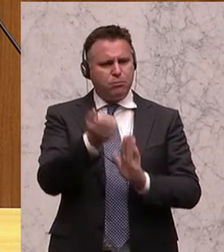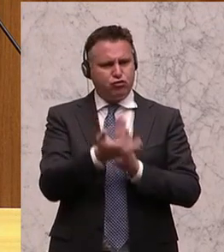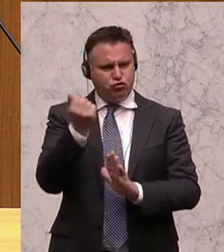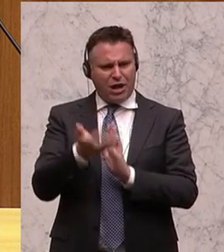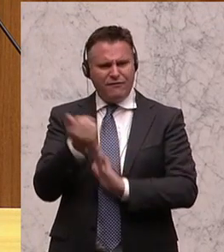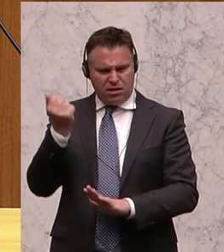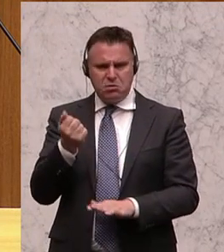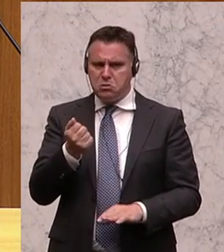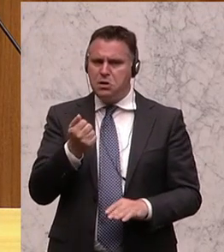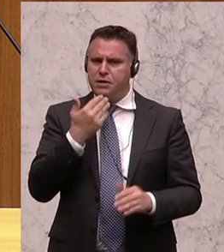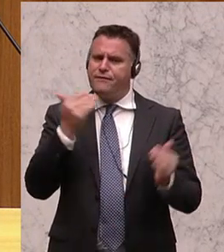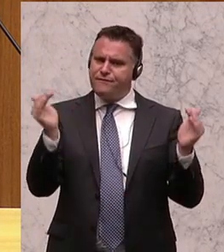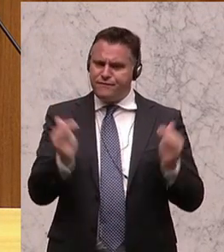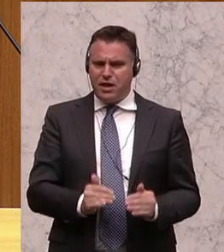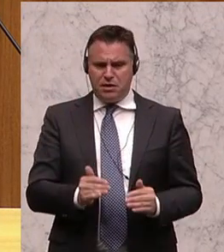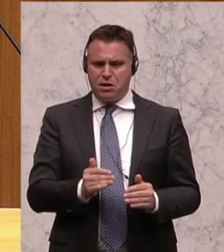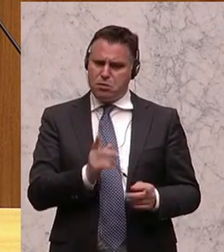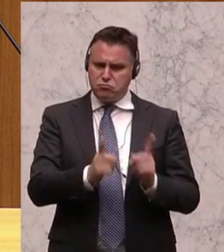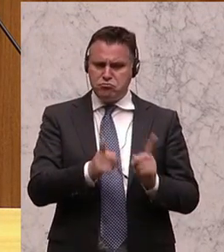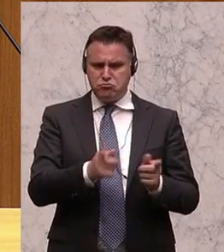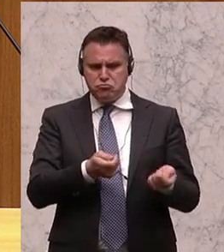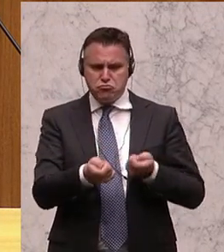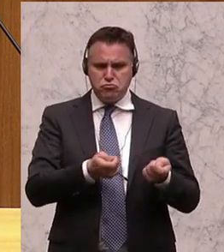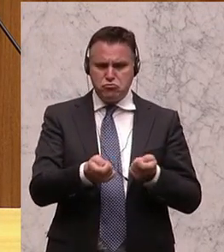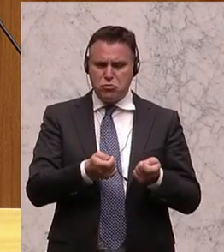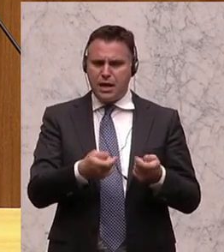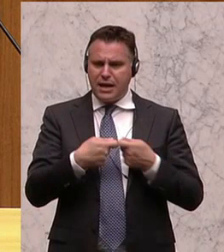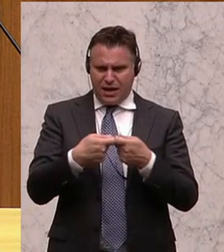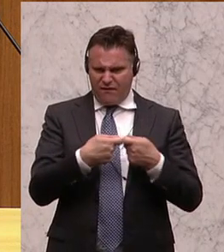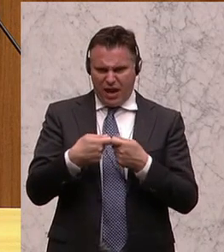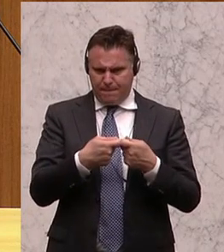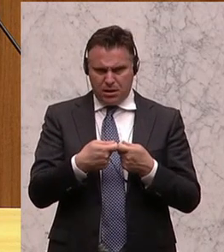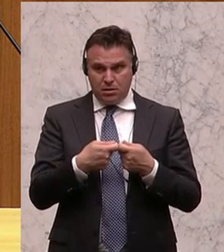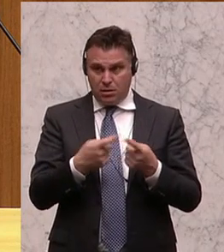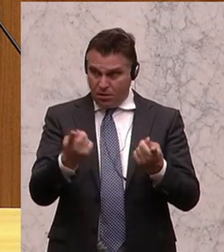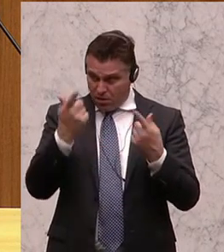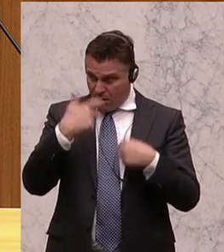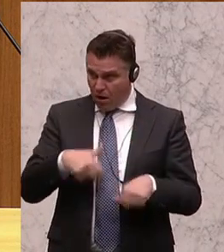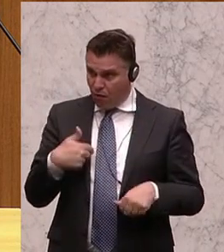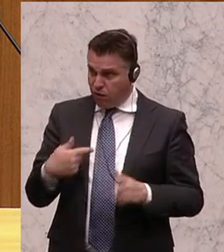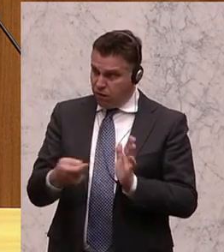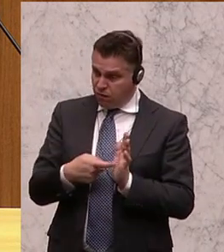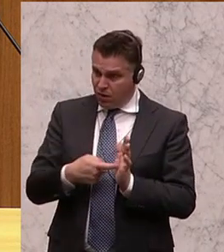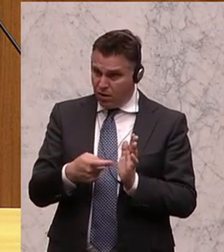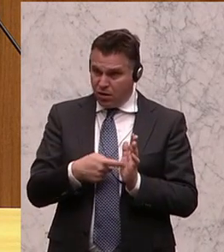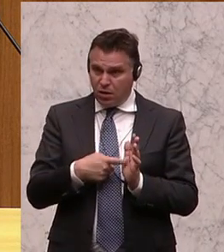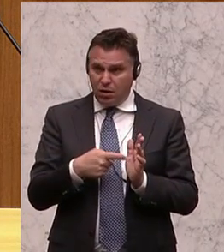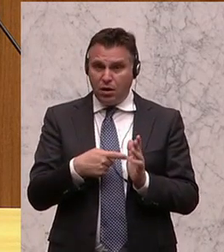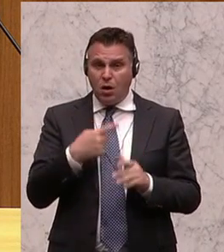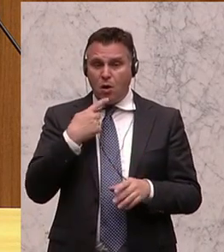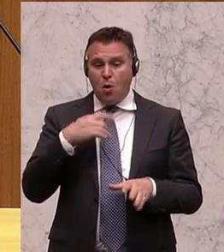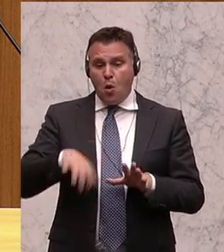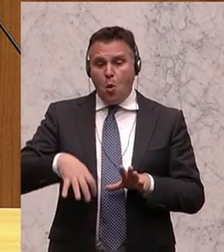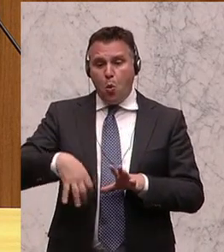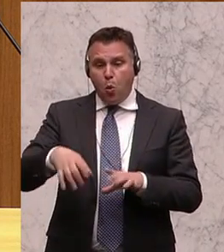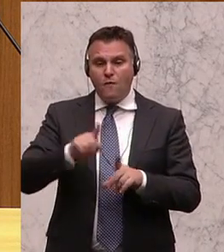in Wahrheit weniger reglementierte Gewerbe. Sie werden hoffentlich nicht von mir verlangen, dass ich den Huf- und Klauenschmied hier verteidige.